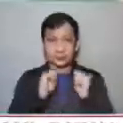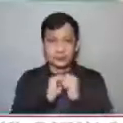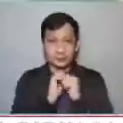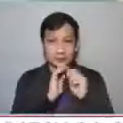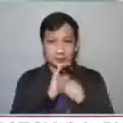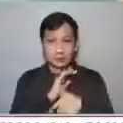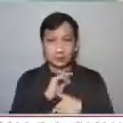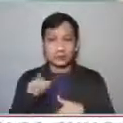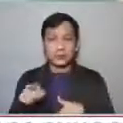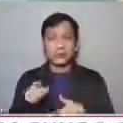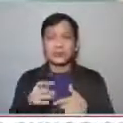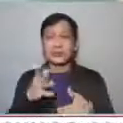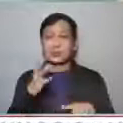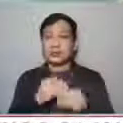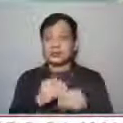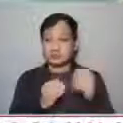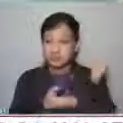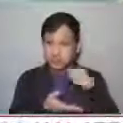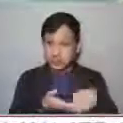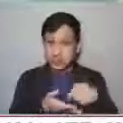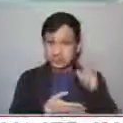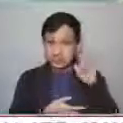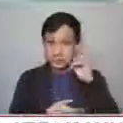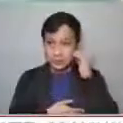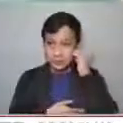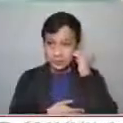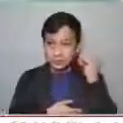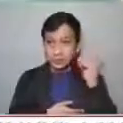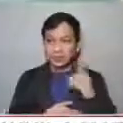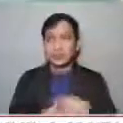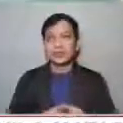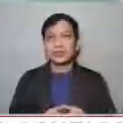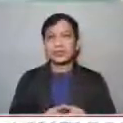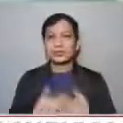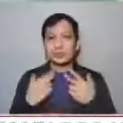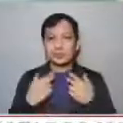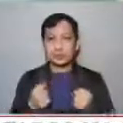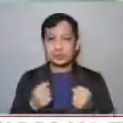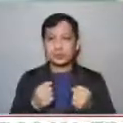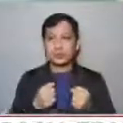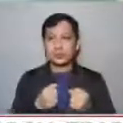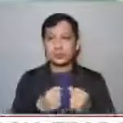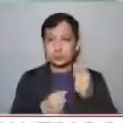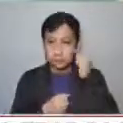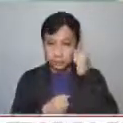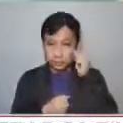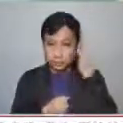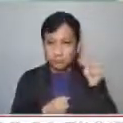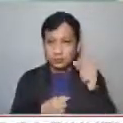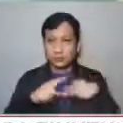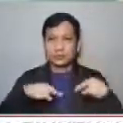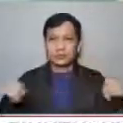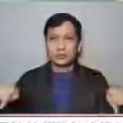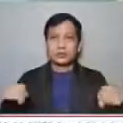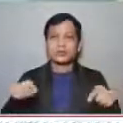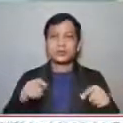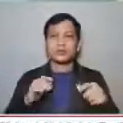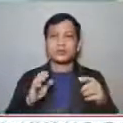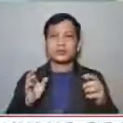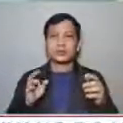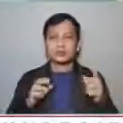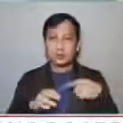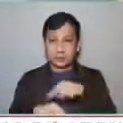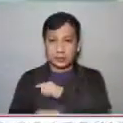City. Sa ngayon ay may higit 4,000 evacuation center at base sa pinakahuling tala, may isang positibo